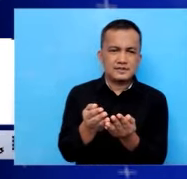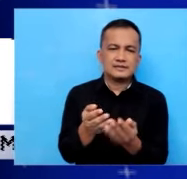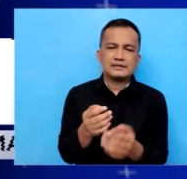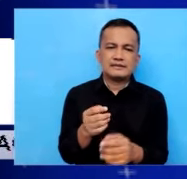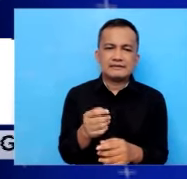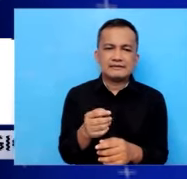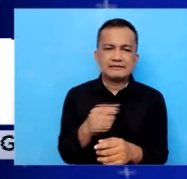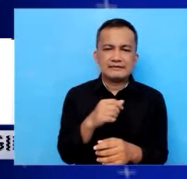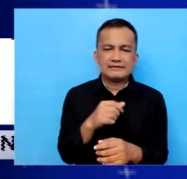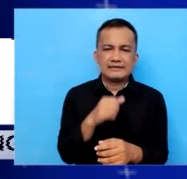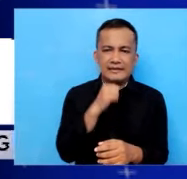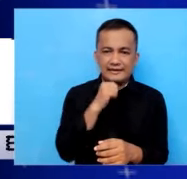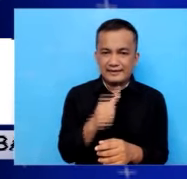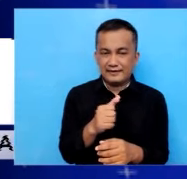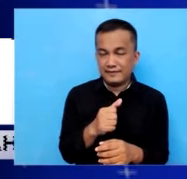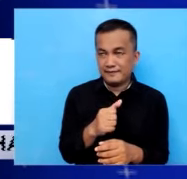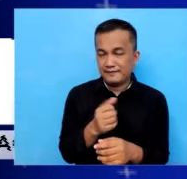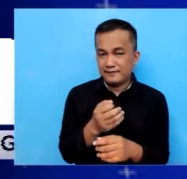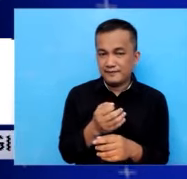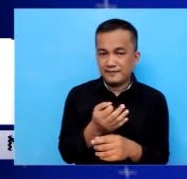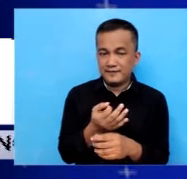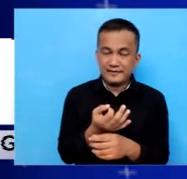sir, na